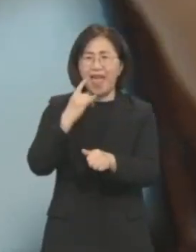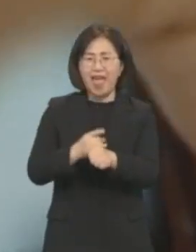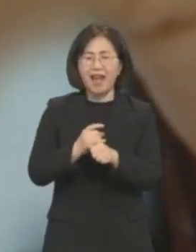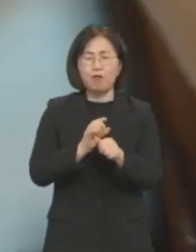있습니다